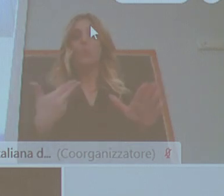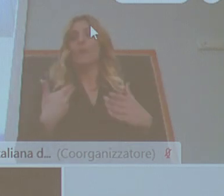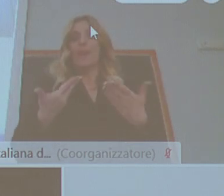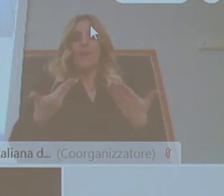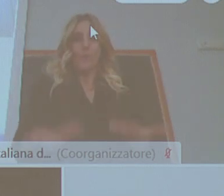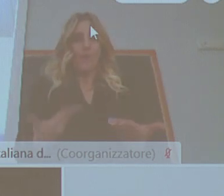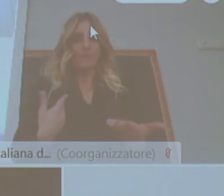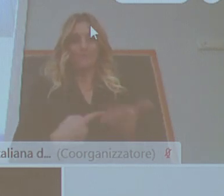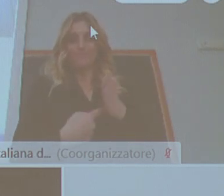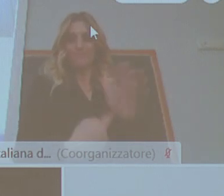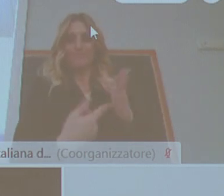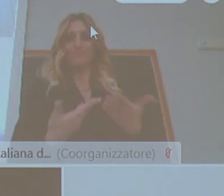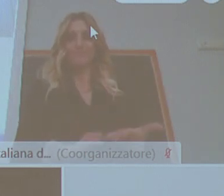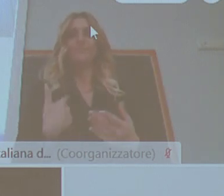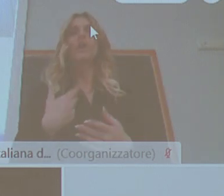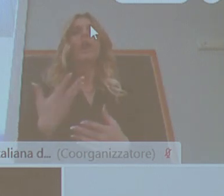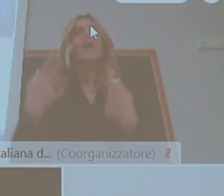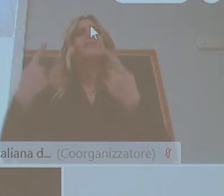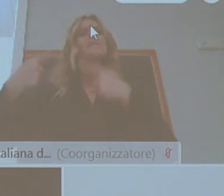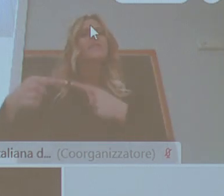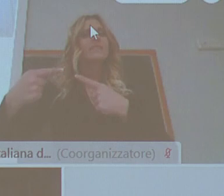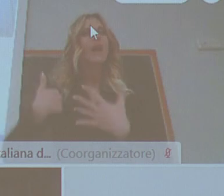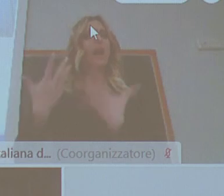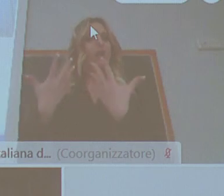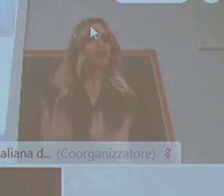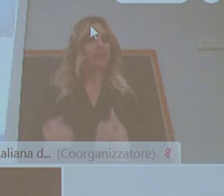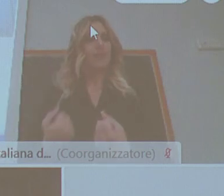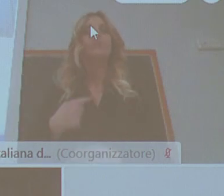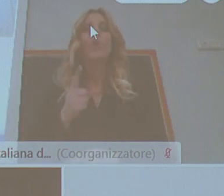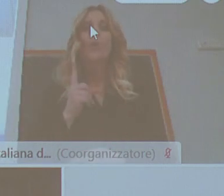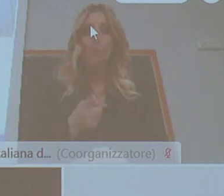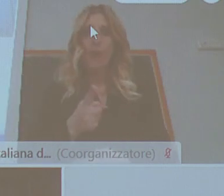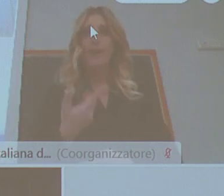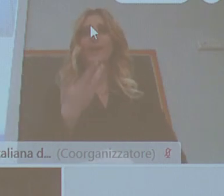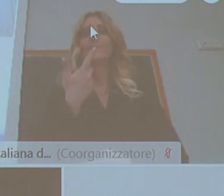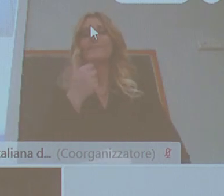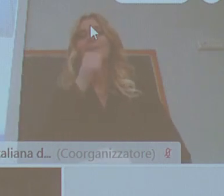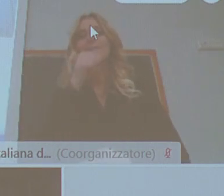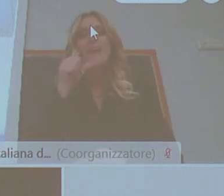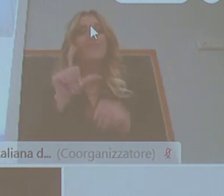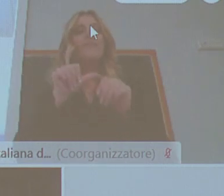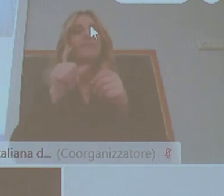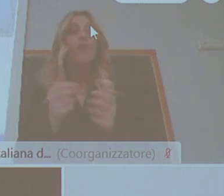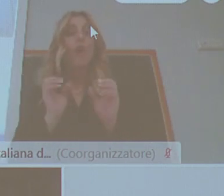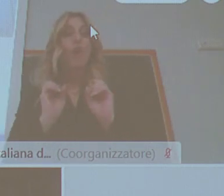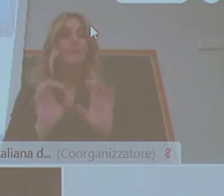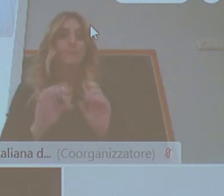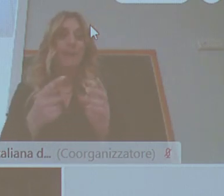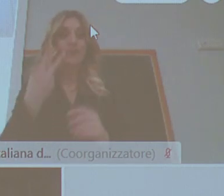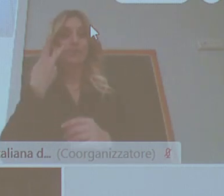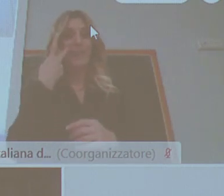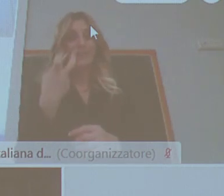colto una sfida molto importante, quella di fornire formazione su questo tema